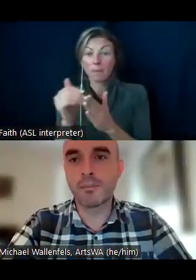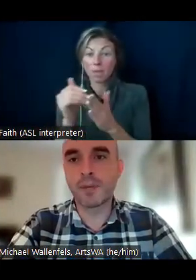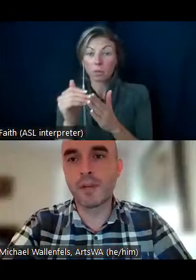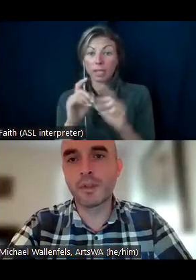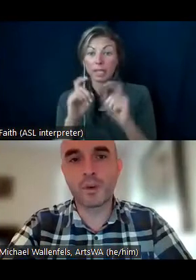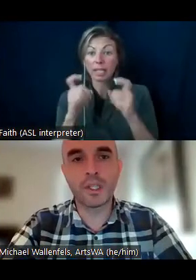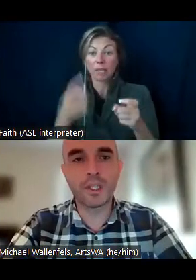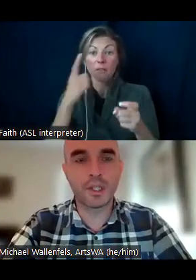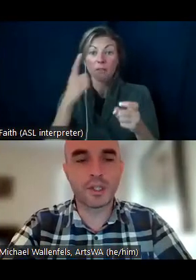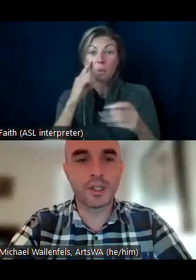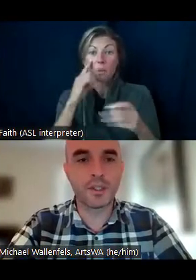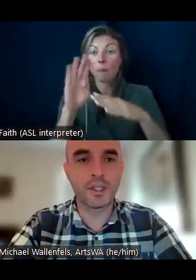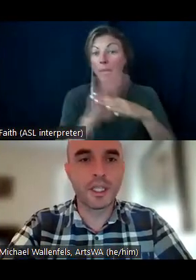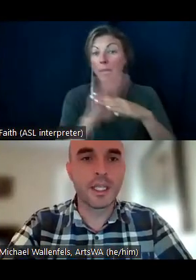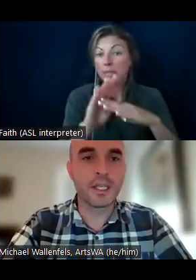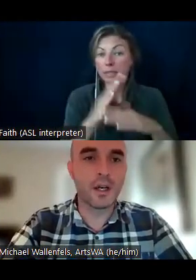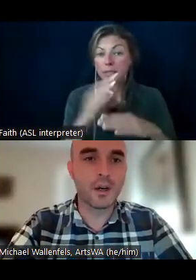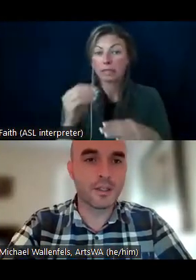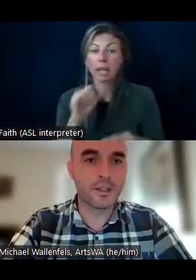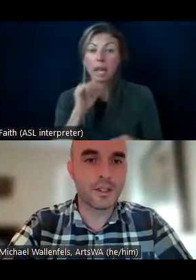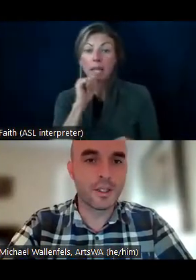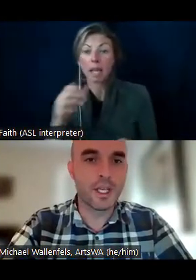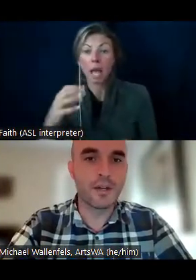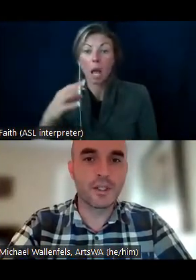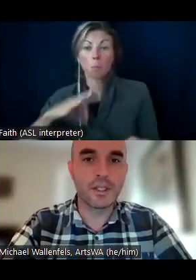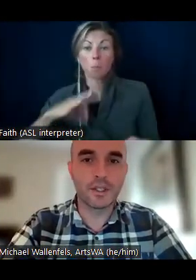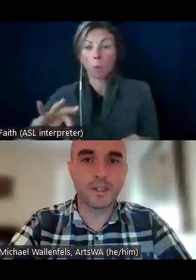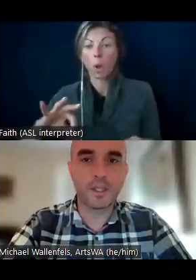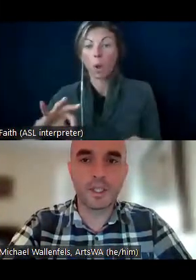7,100불에 대한 그런 그랜트인데